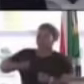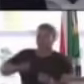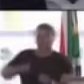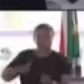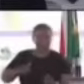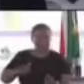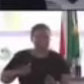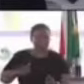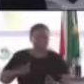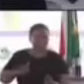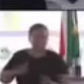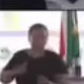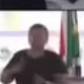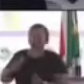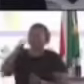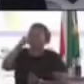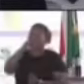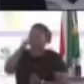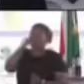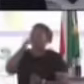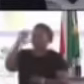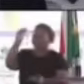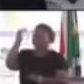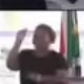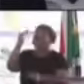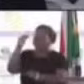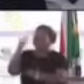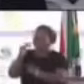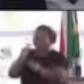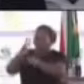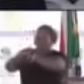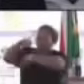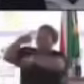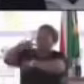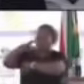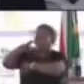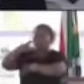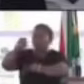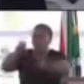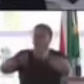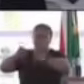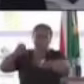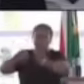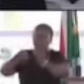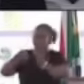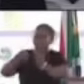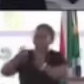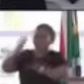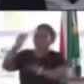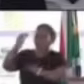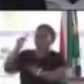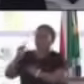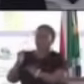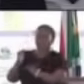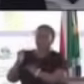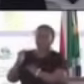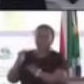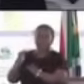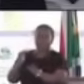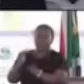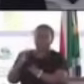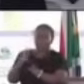buthe ukwehla lobu bugebengu lobu bebuhlupha lapho ukutshontsha kweimoto iyona yodwa